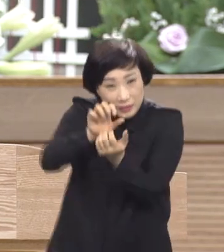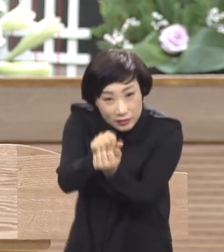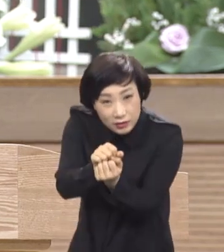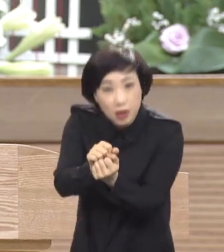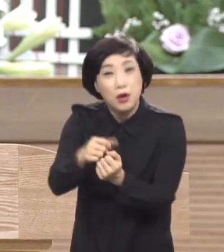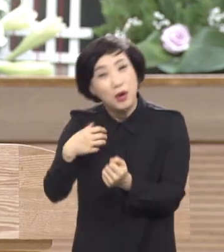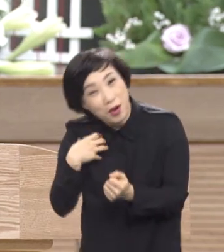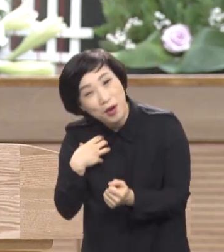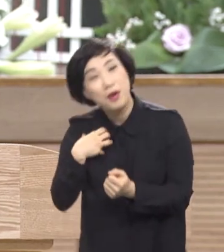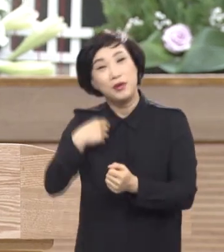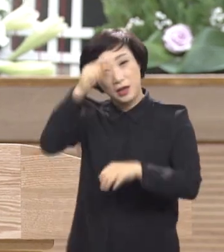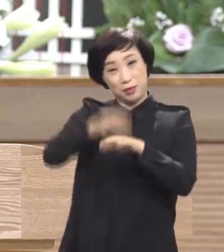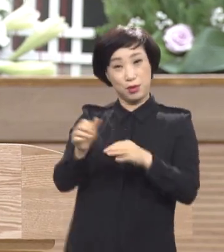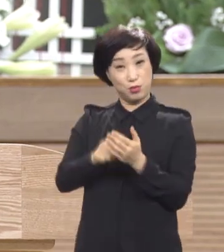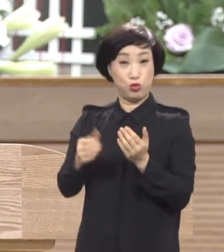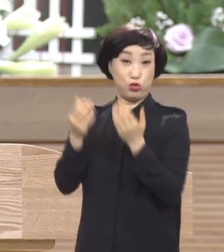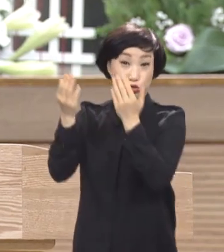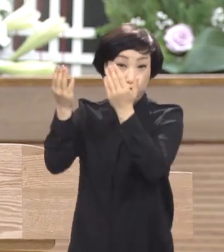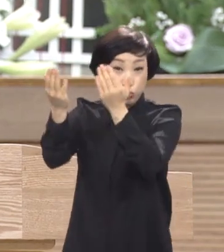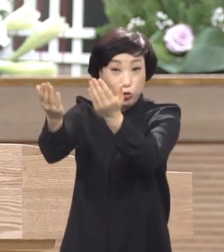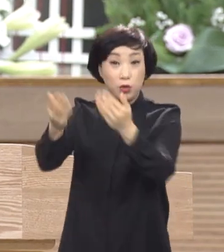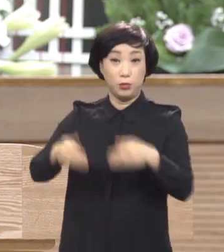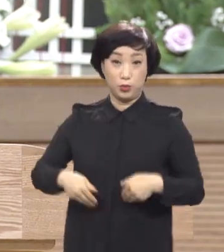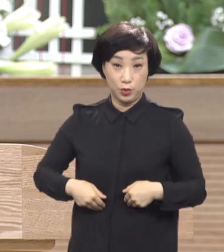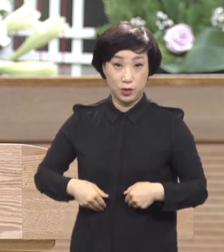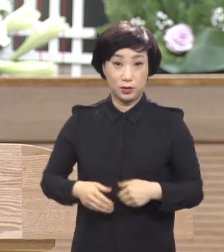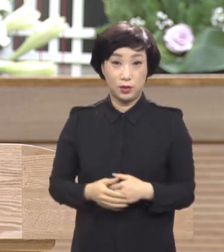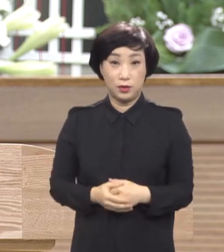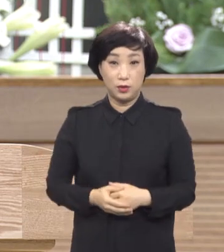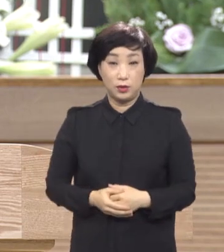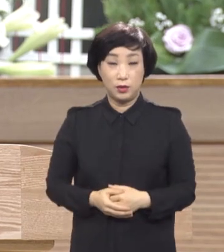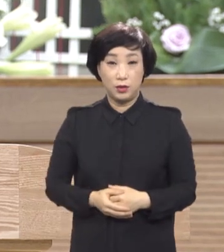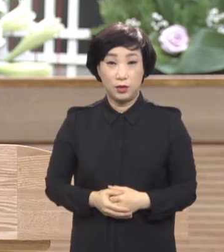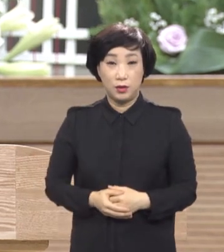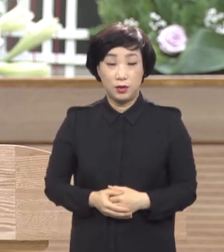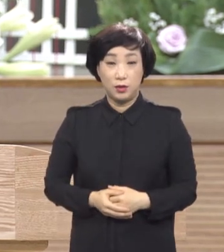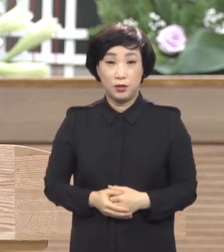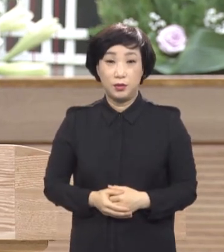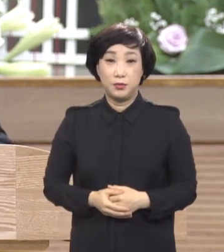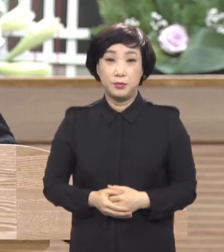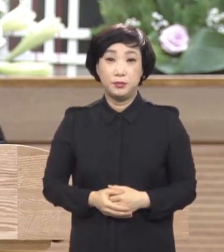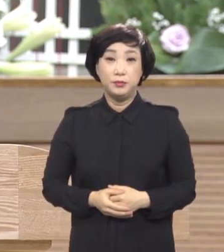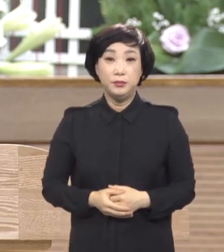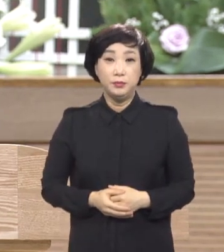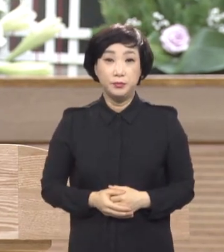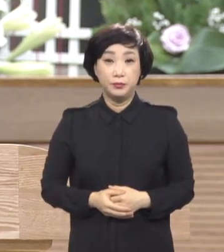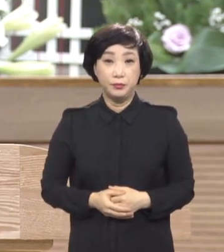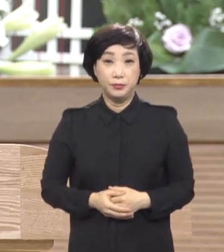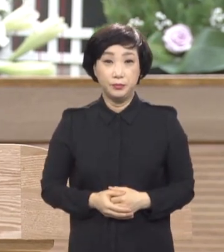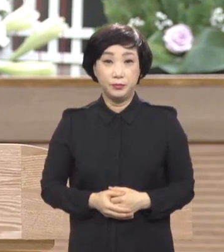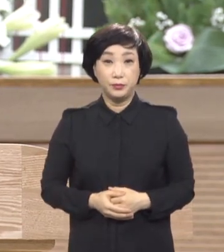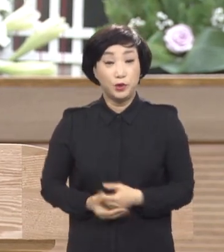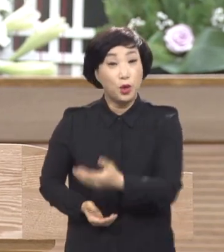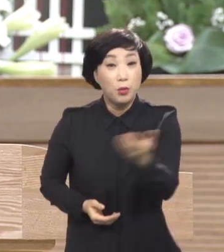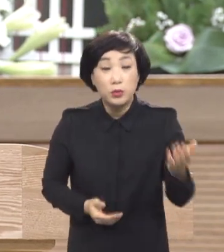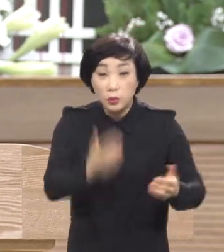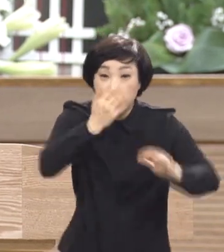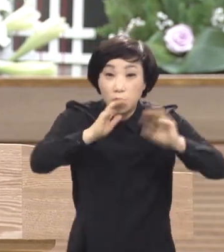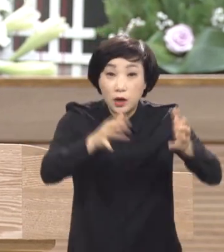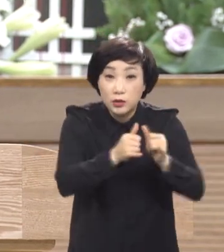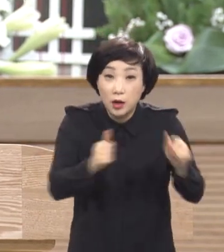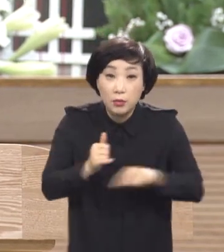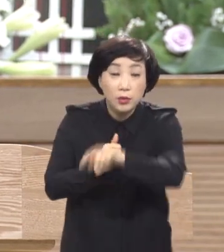물건을 드릴 테니라 라고 말씀하셨어요 그럼 이스라엘